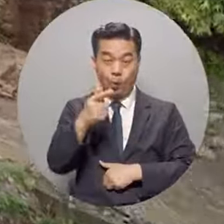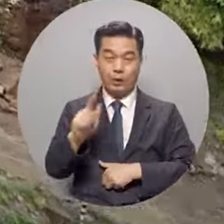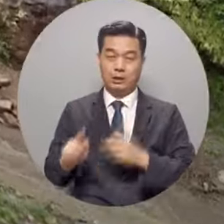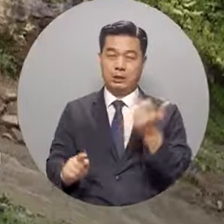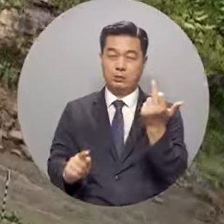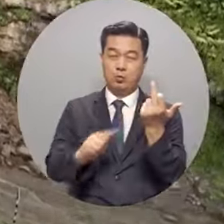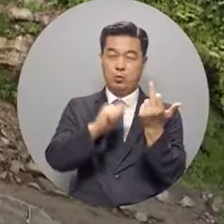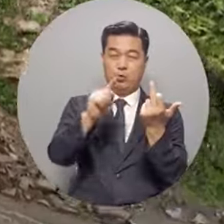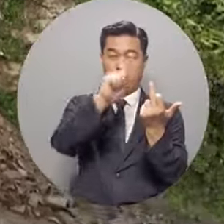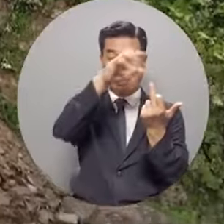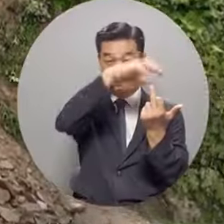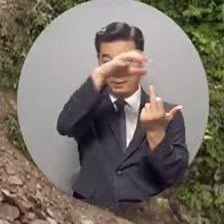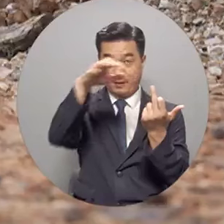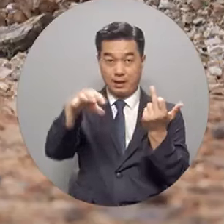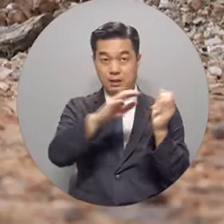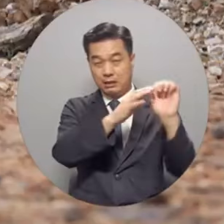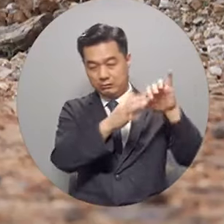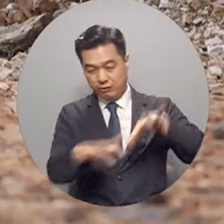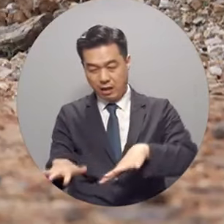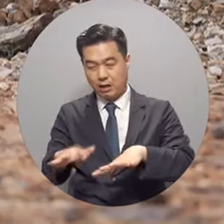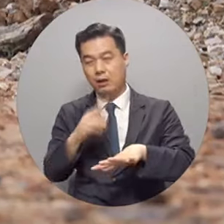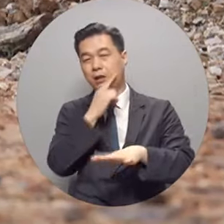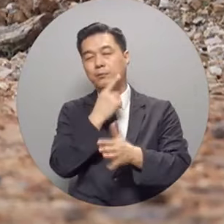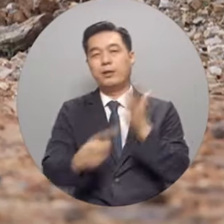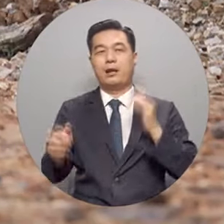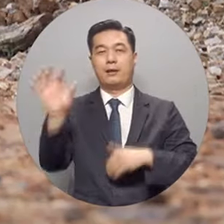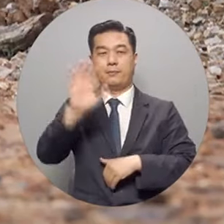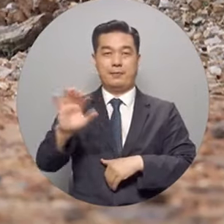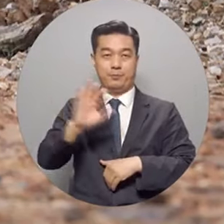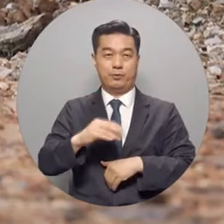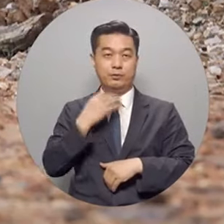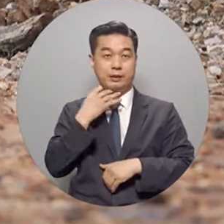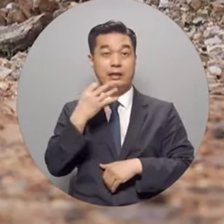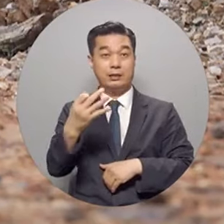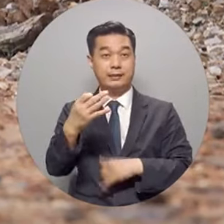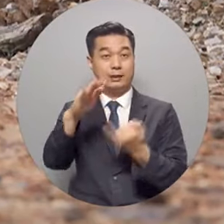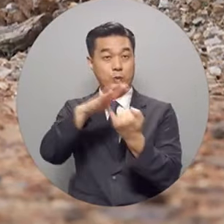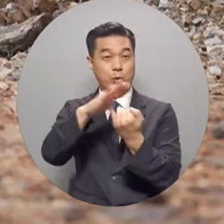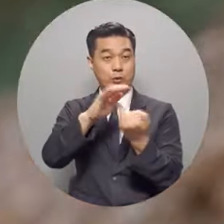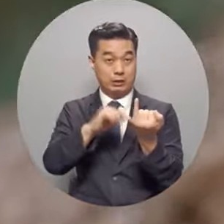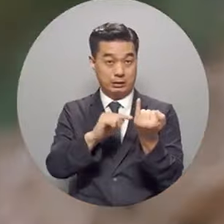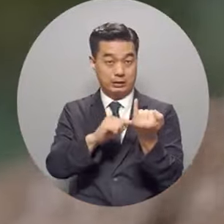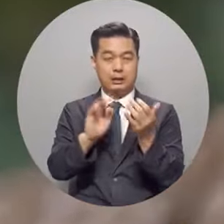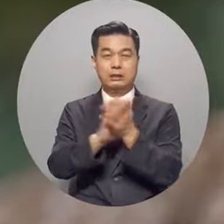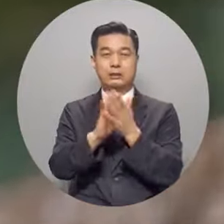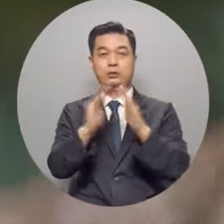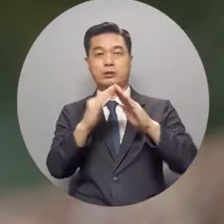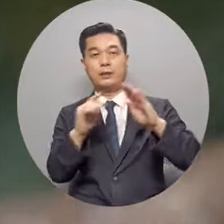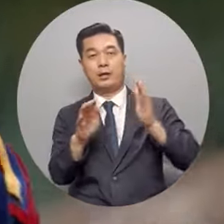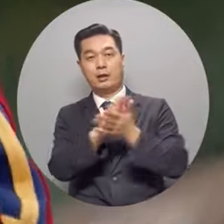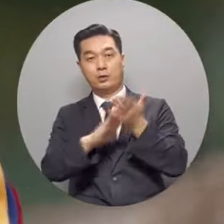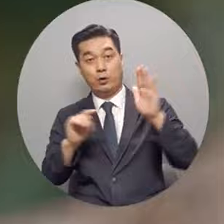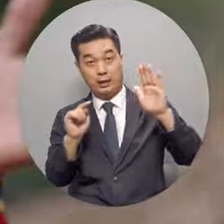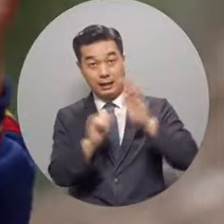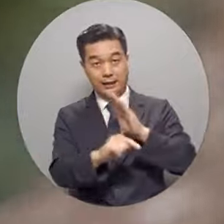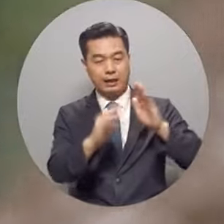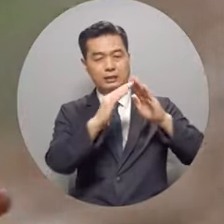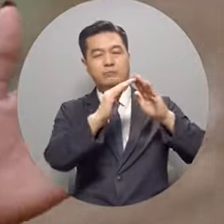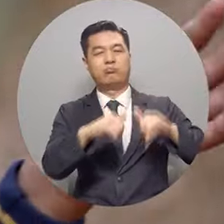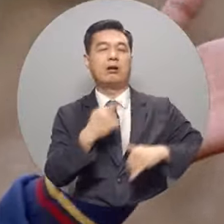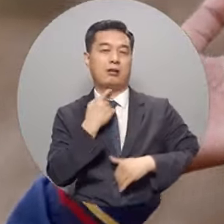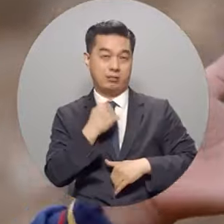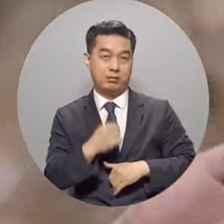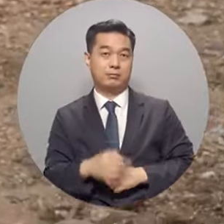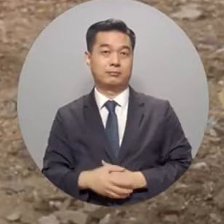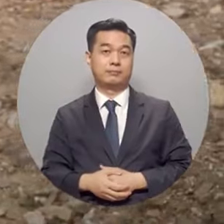산사태 피해가 반복됩니다. 14살 소녀 수자타도 이번 우기 친구 집에 놀러 갔다가 집이 무너졌다고 합니다.